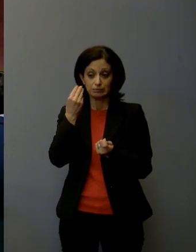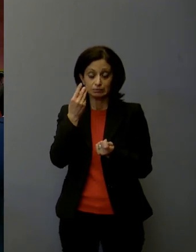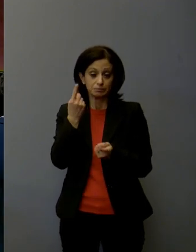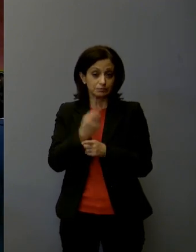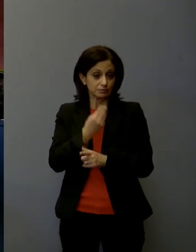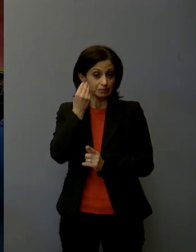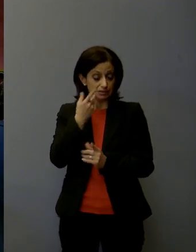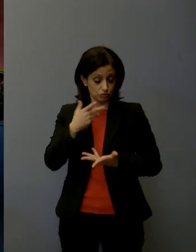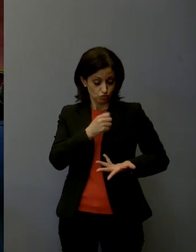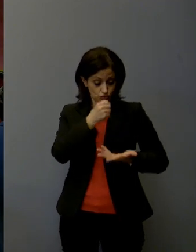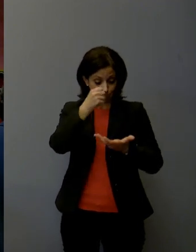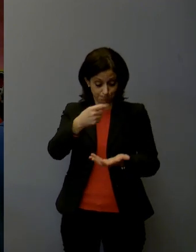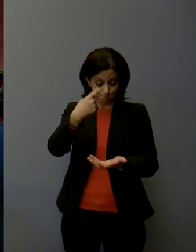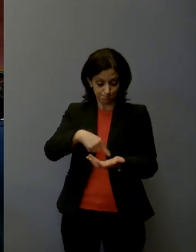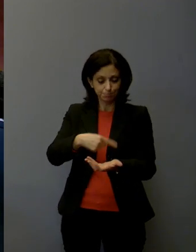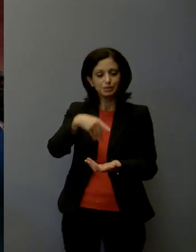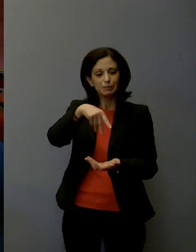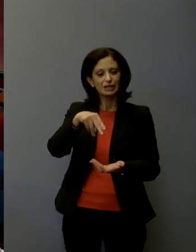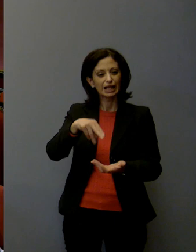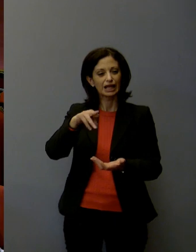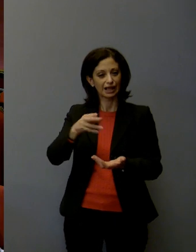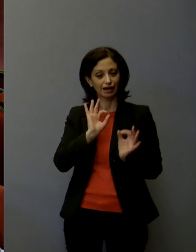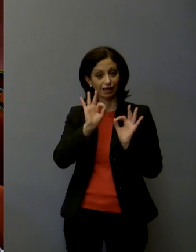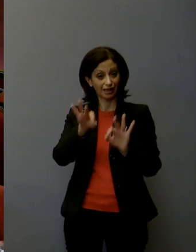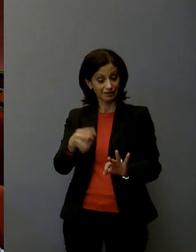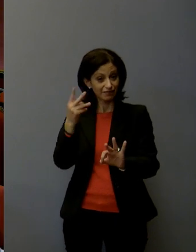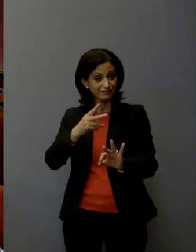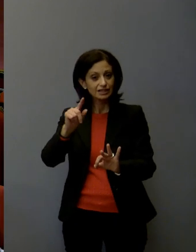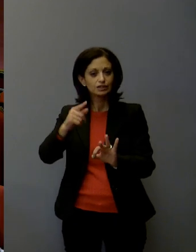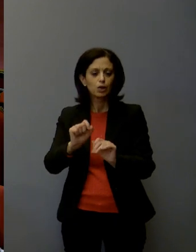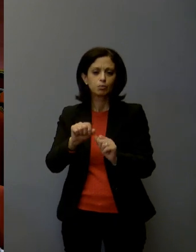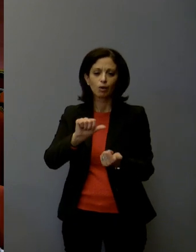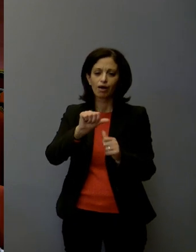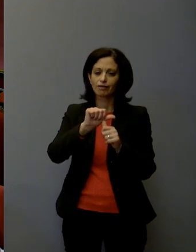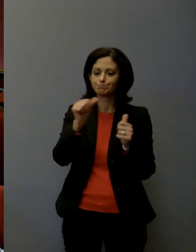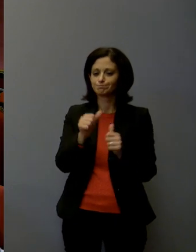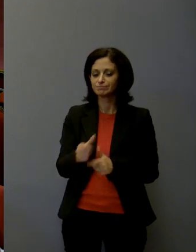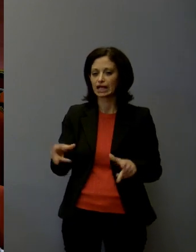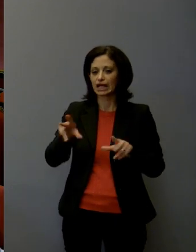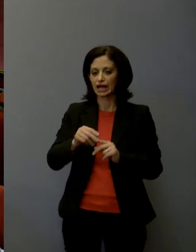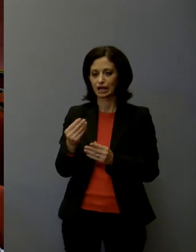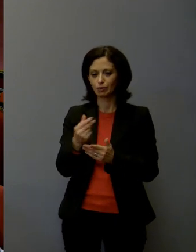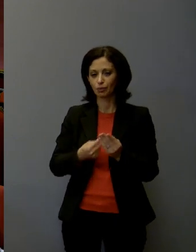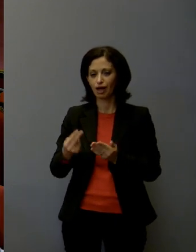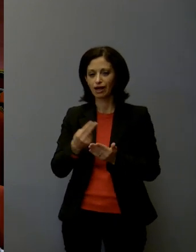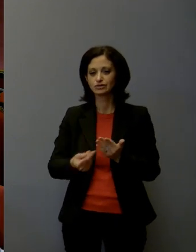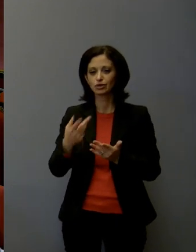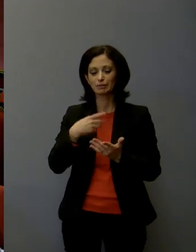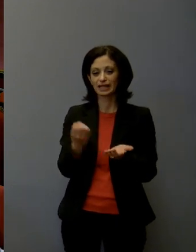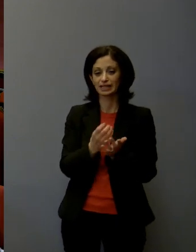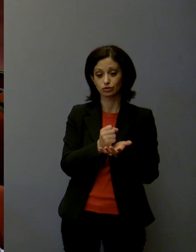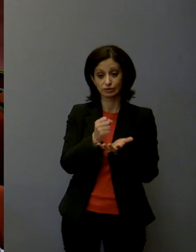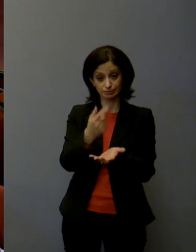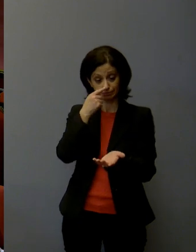soldi su del PNR arriveranno ci potrebbe essere la rimodulazione di quelli che erano le risorse destinate ai parchi